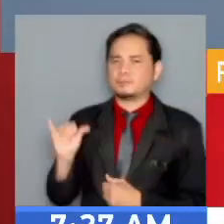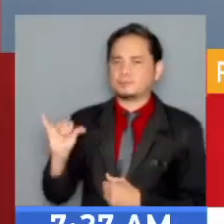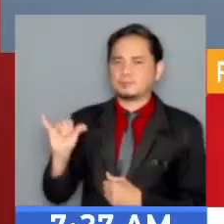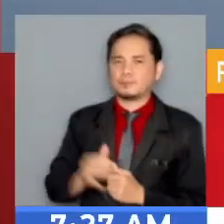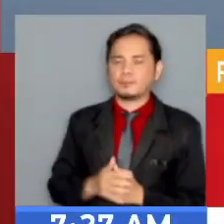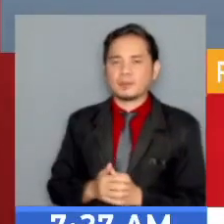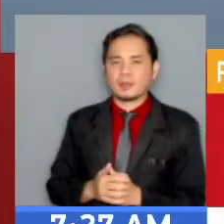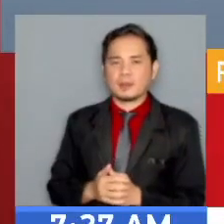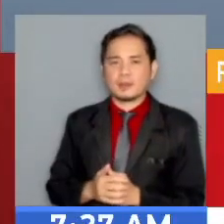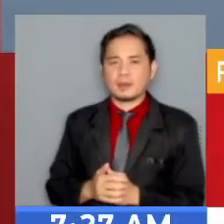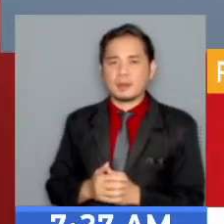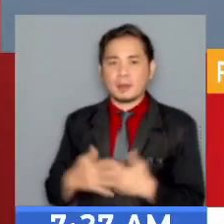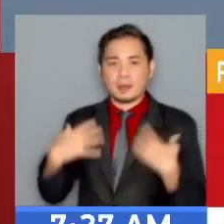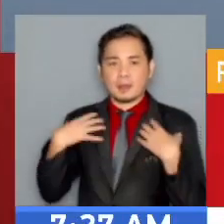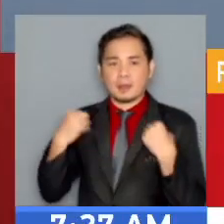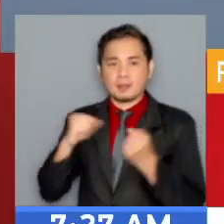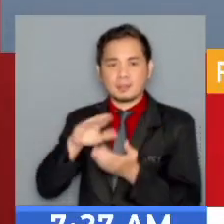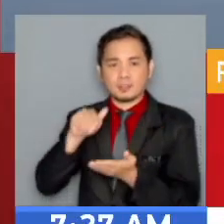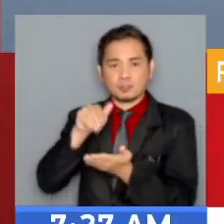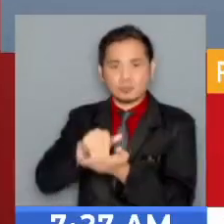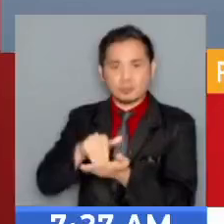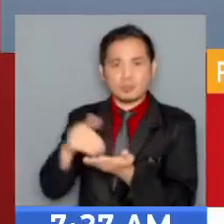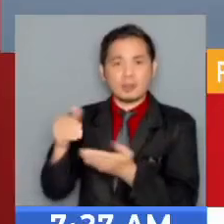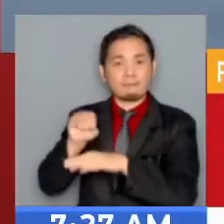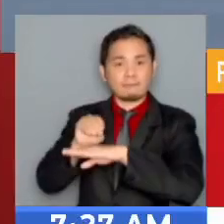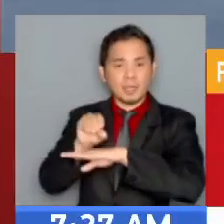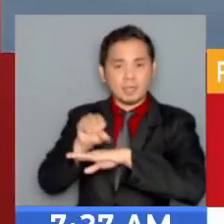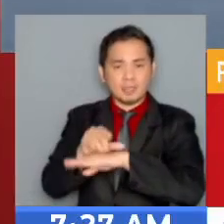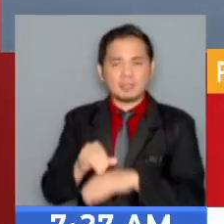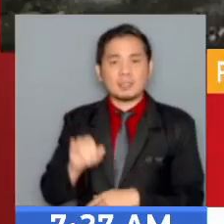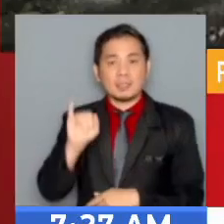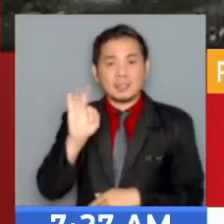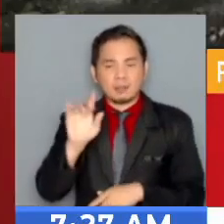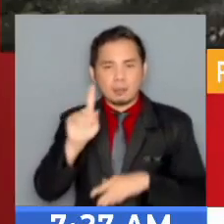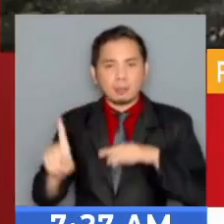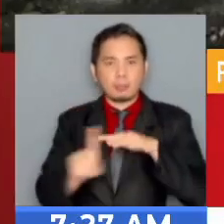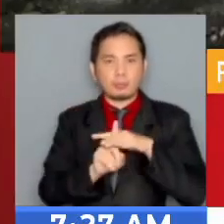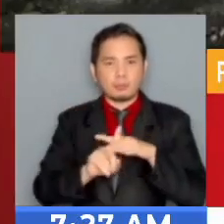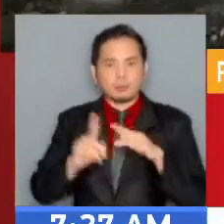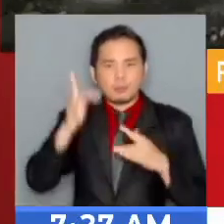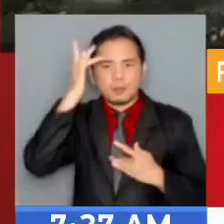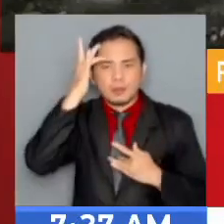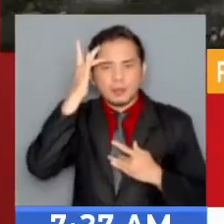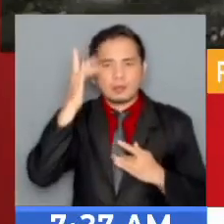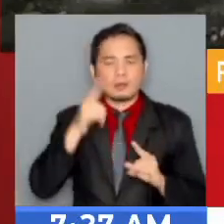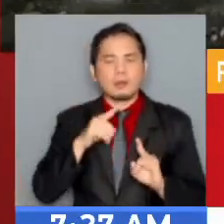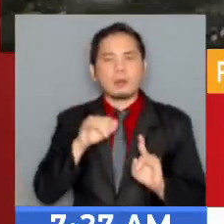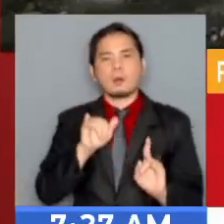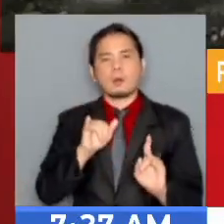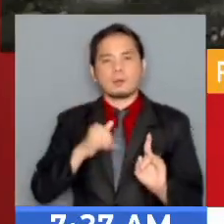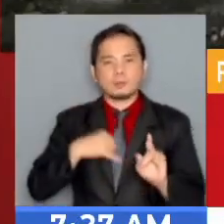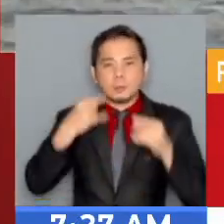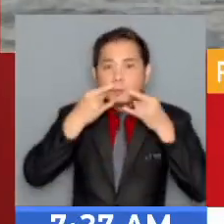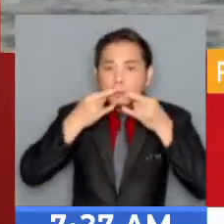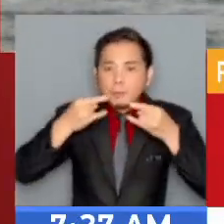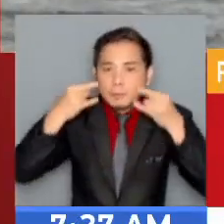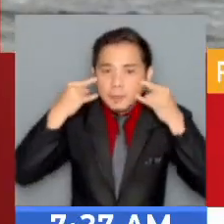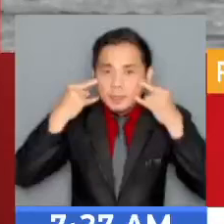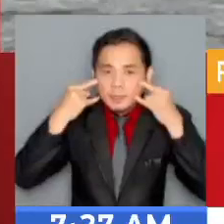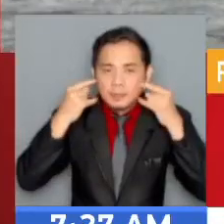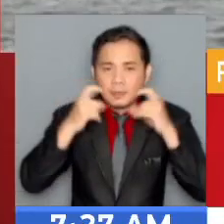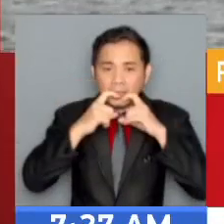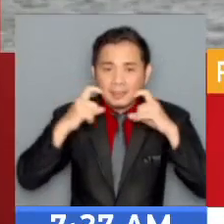Na kung may problema po ay magmamas na po sila. At dahil po, yun lang po talaga ang panlaban